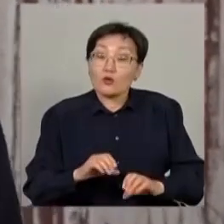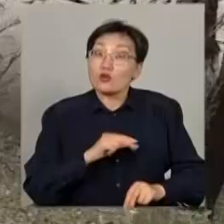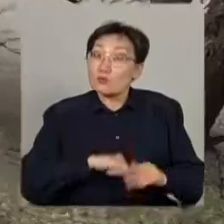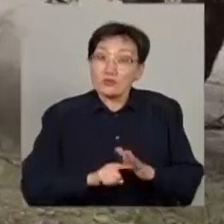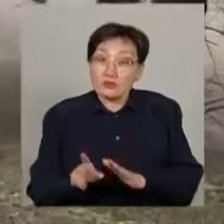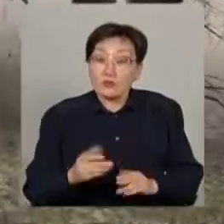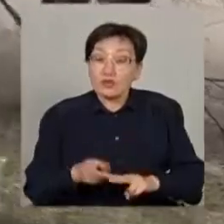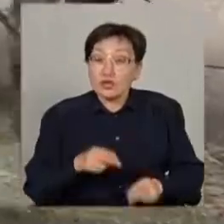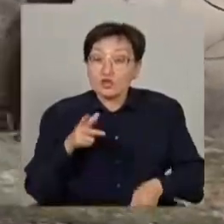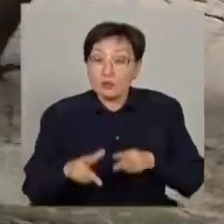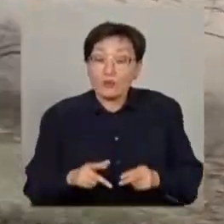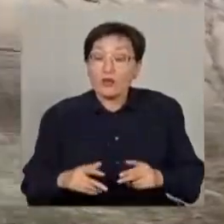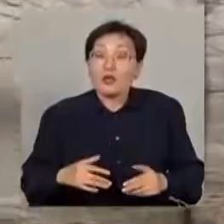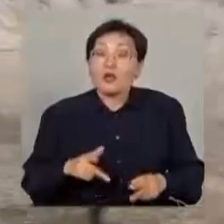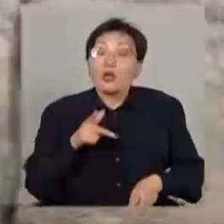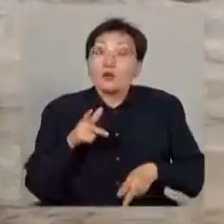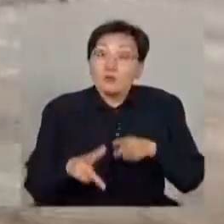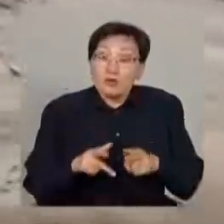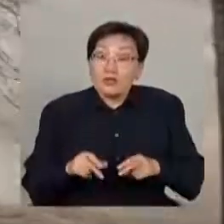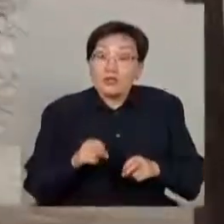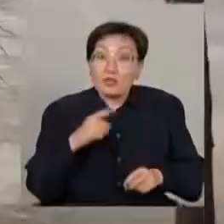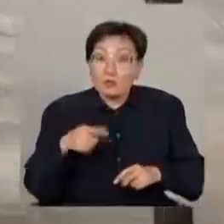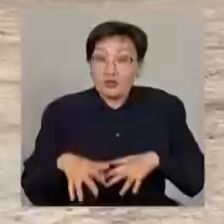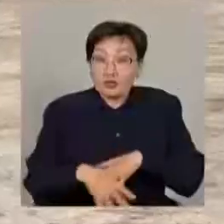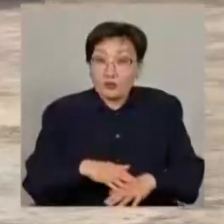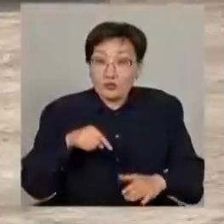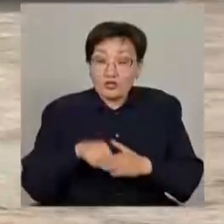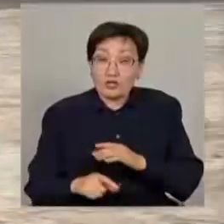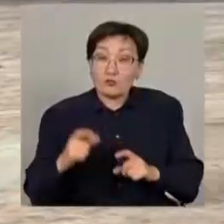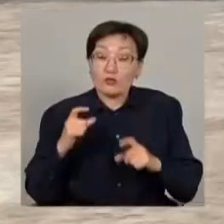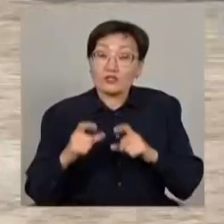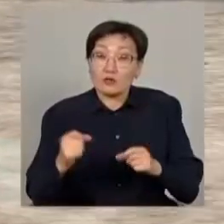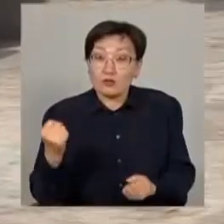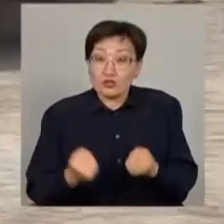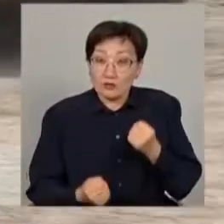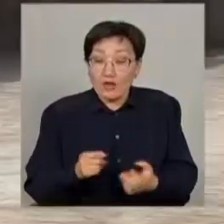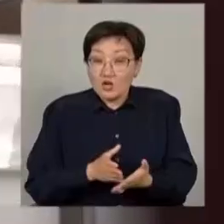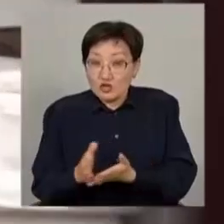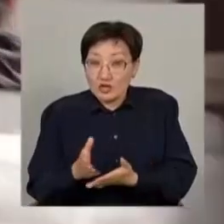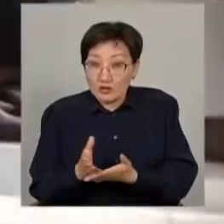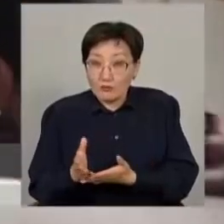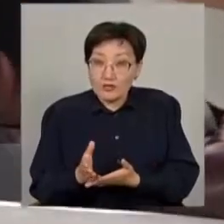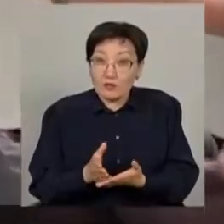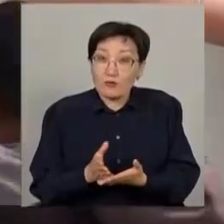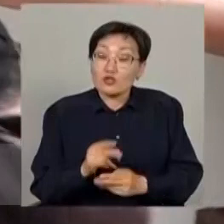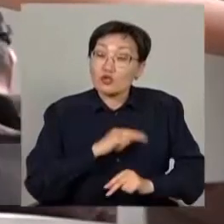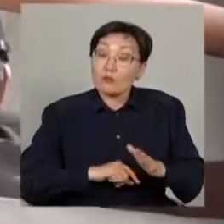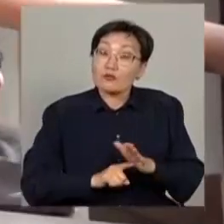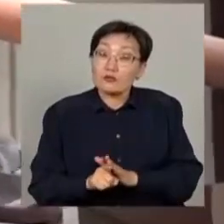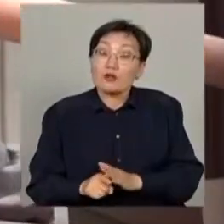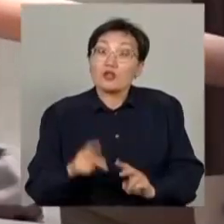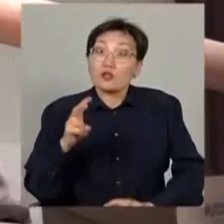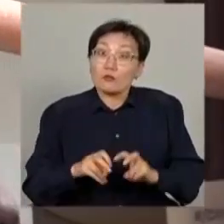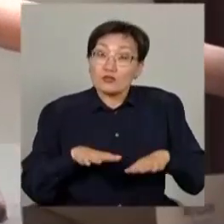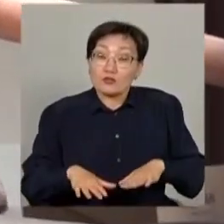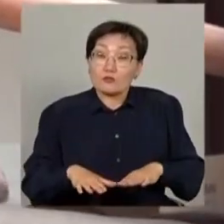оны. Талабын айтқан тұрғындар тарқаса бастап еді, зауыт ішіндегі жүк көліктері жапа тармағай шығып жөндеріне кетті. Сондықтан өндіріс